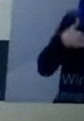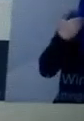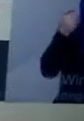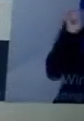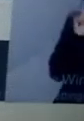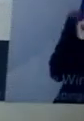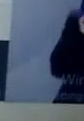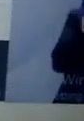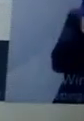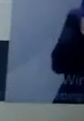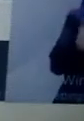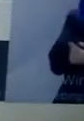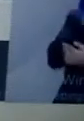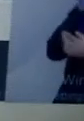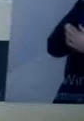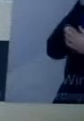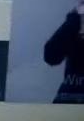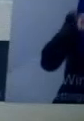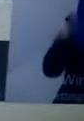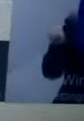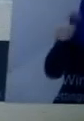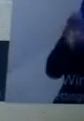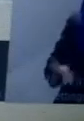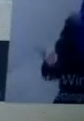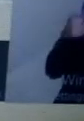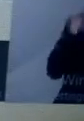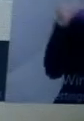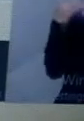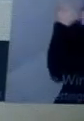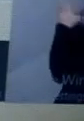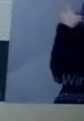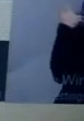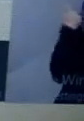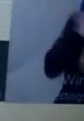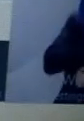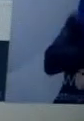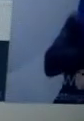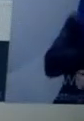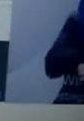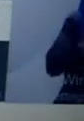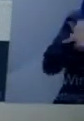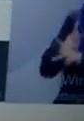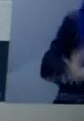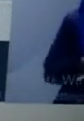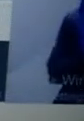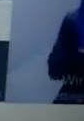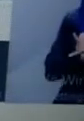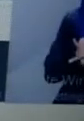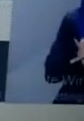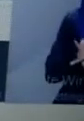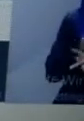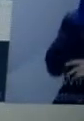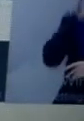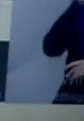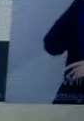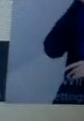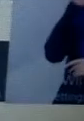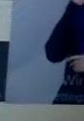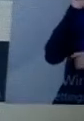dapat menziarahi mereka, tanggungjawab utama kita ialah untuk melindungi mereka daripada terkena